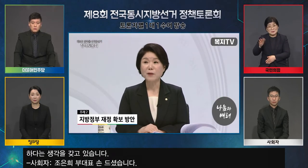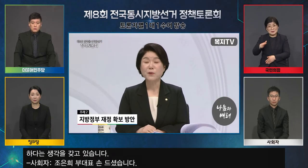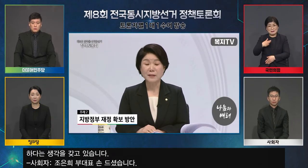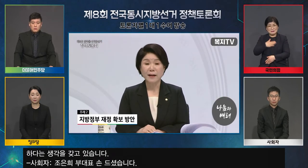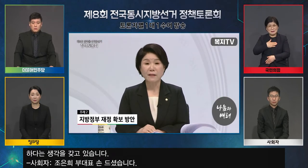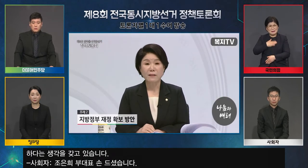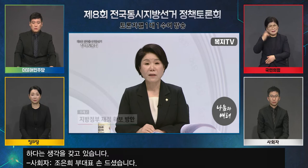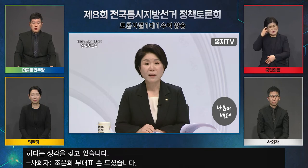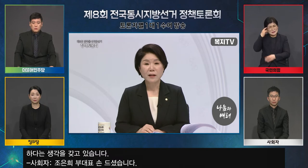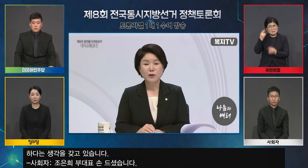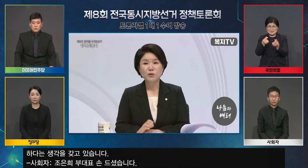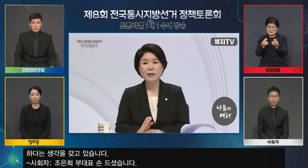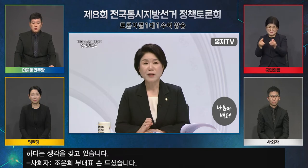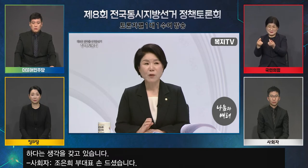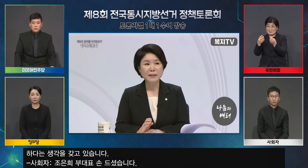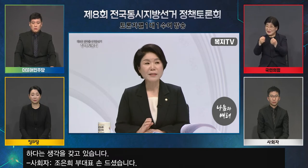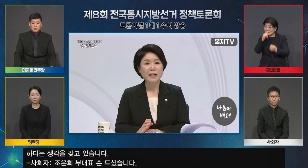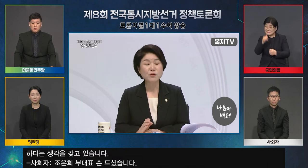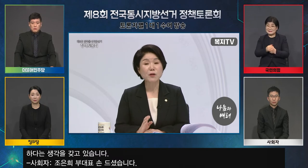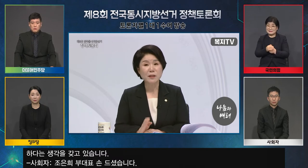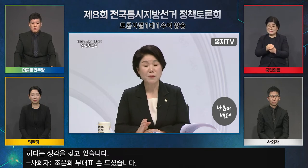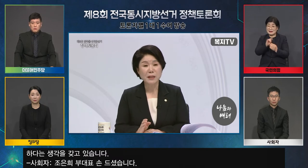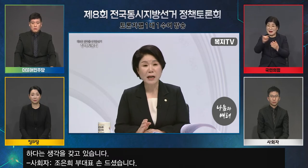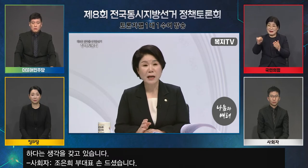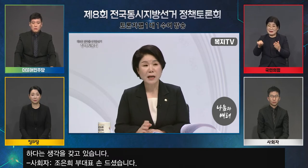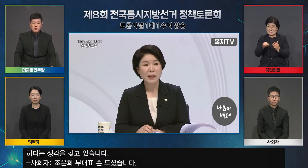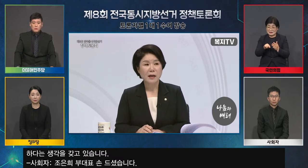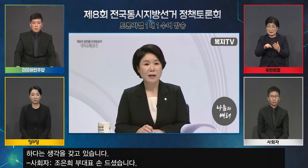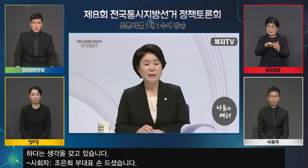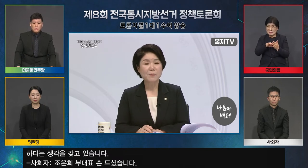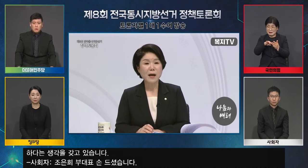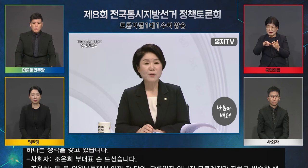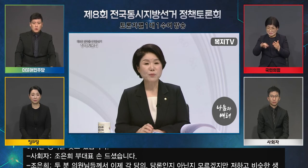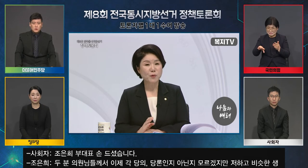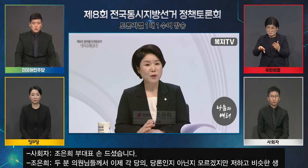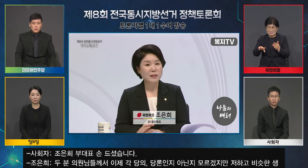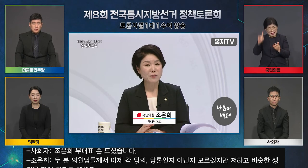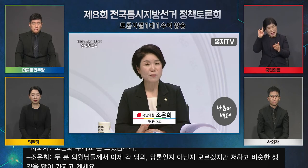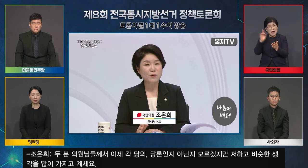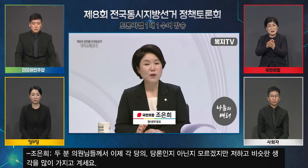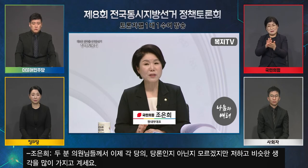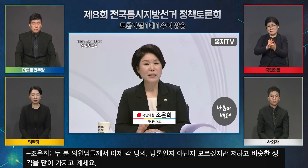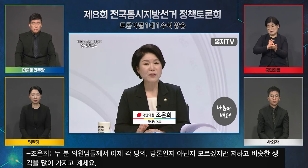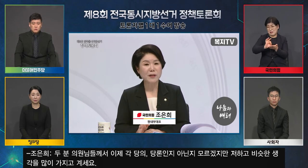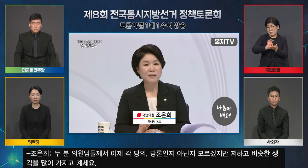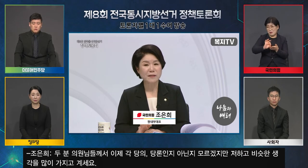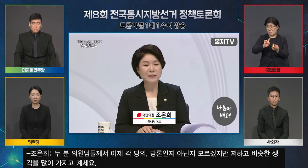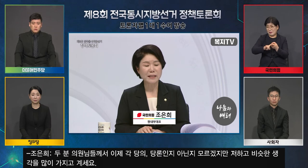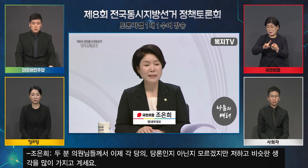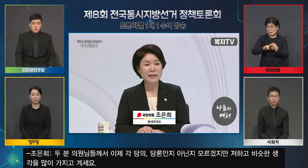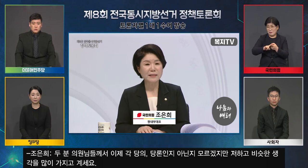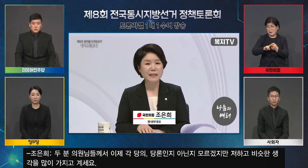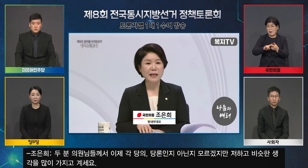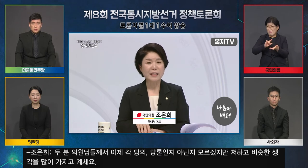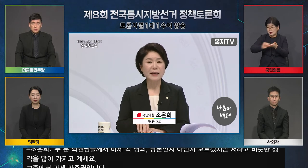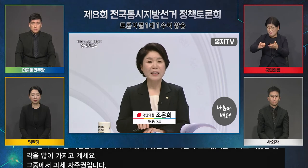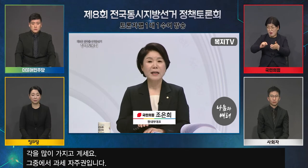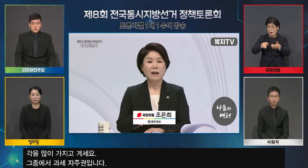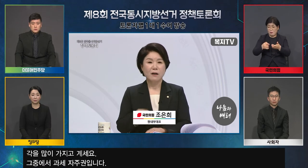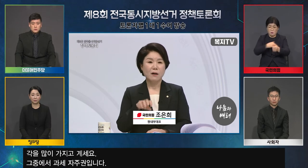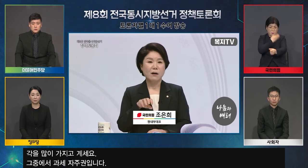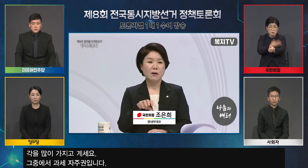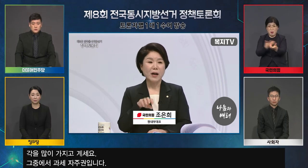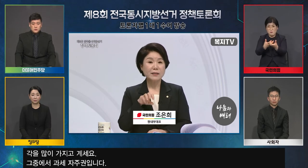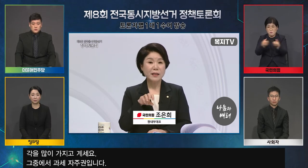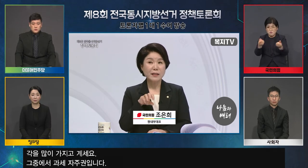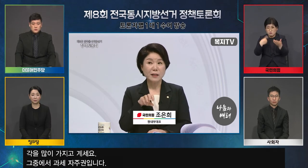생각을 많이 갖고 계세요. 그중에서 과세 자주권입니다. 지방분권, 재정분권을 하기 위해서는 자치단체장이